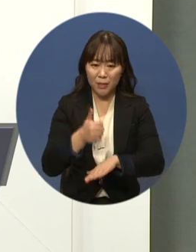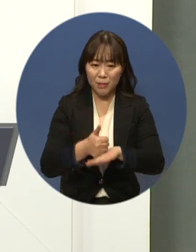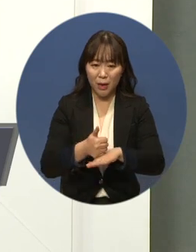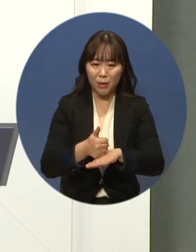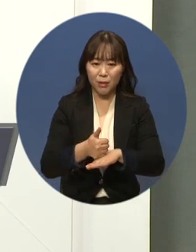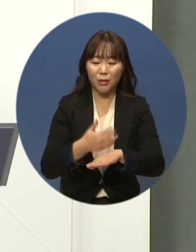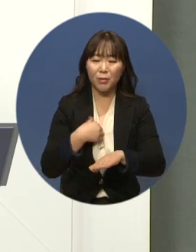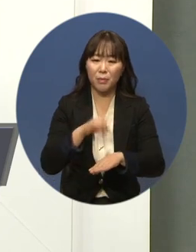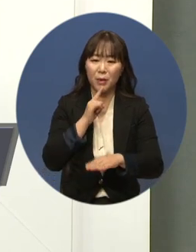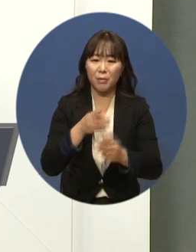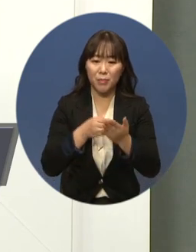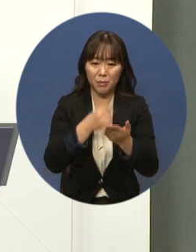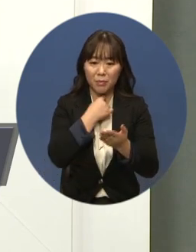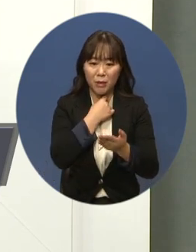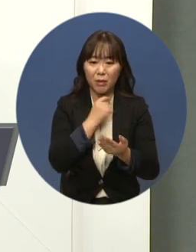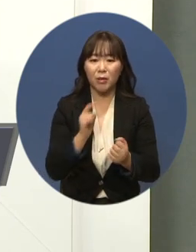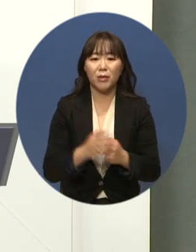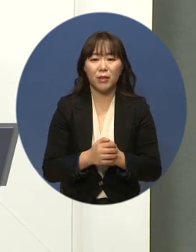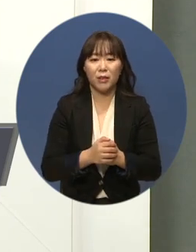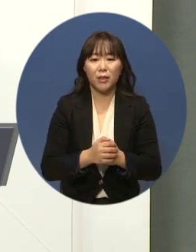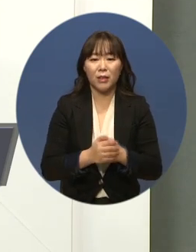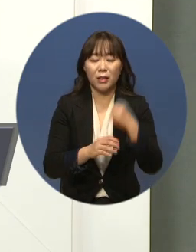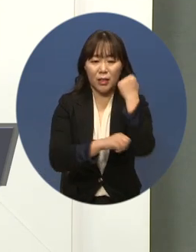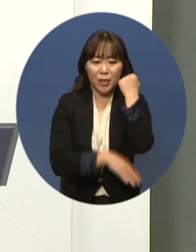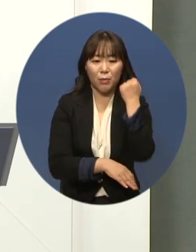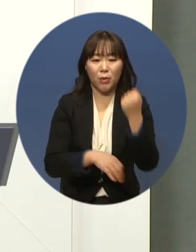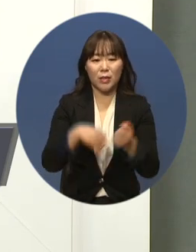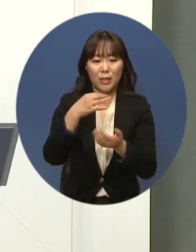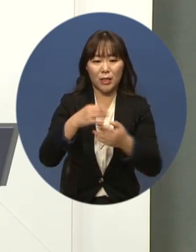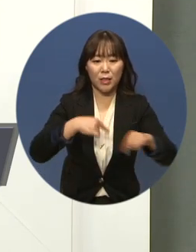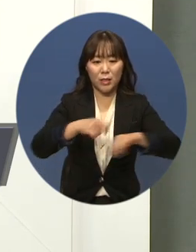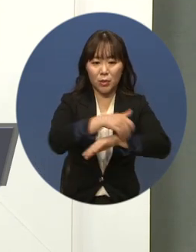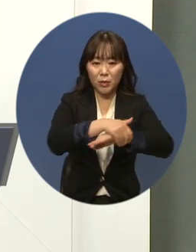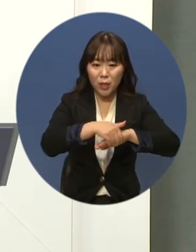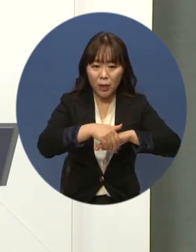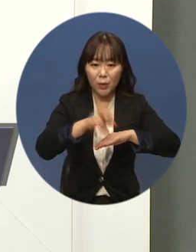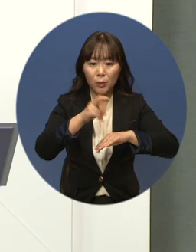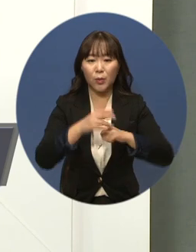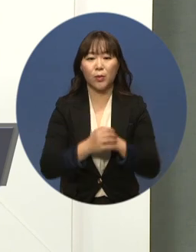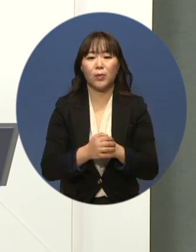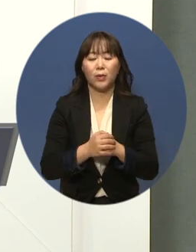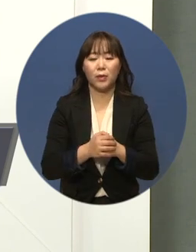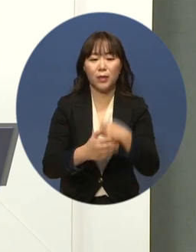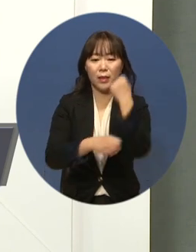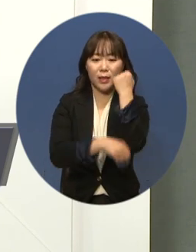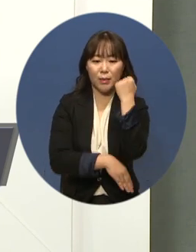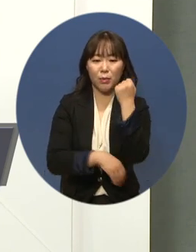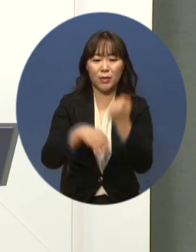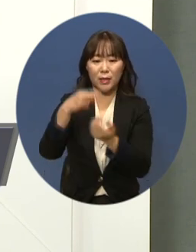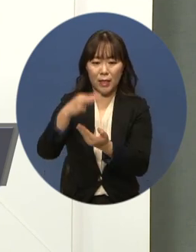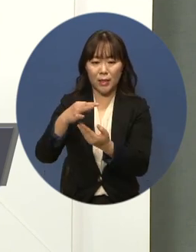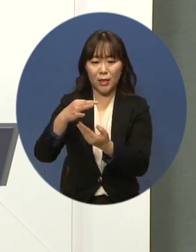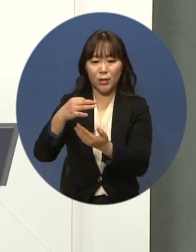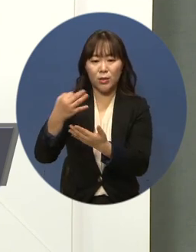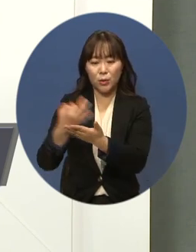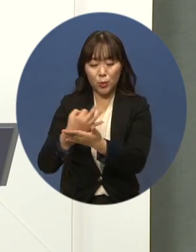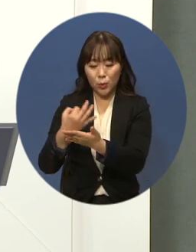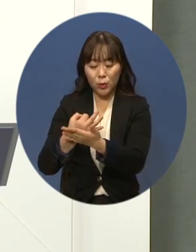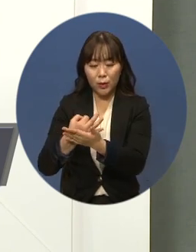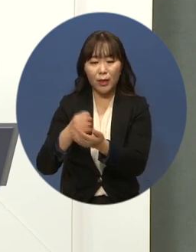싶은 것은 이 기본 자산 정책과 또 기본 자산의